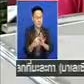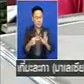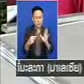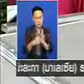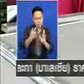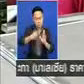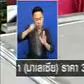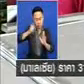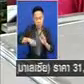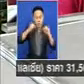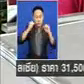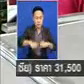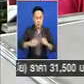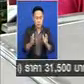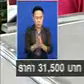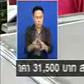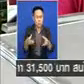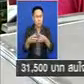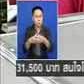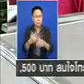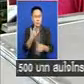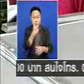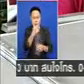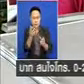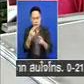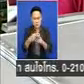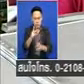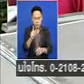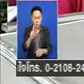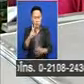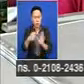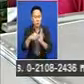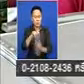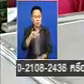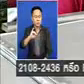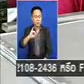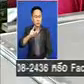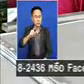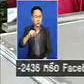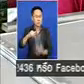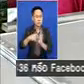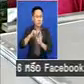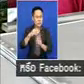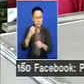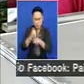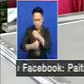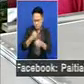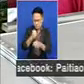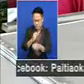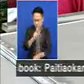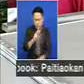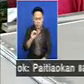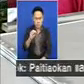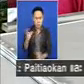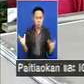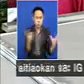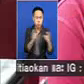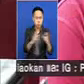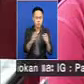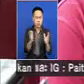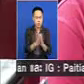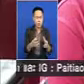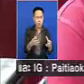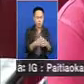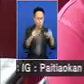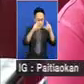พวกร่วมกันทำร้ายผู้อื่นแล้วนำมวลชนไปรื้อเวทีปราศัยของกลุ่มพันธมิตรเมื่อปี2551ที่จังหวัดอุ